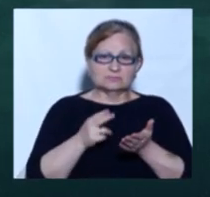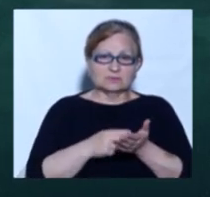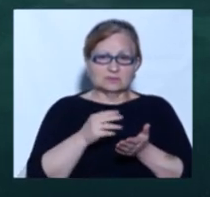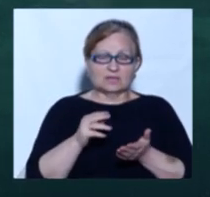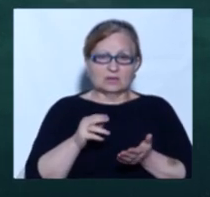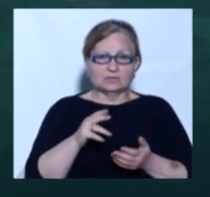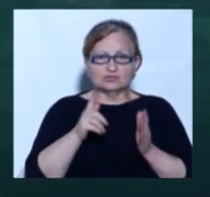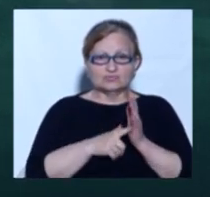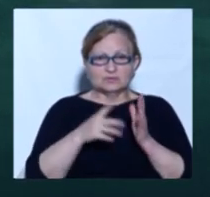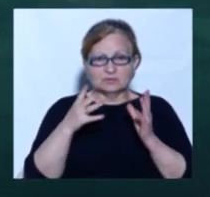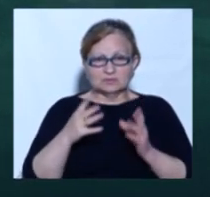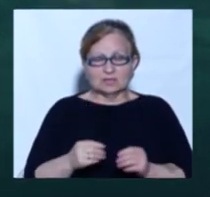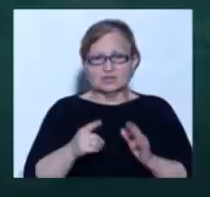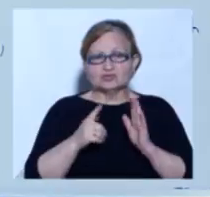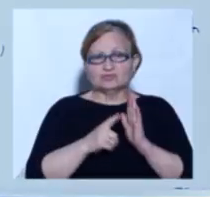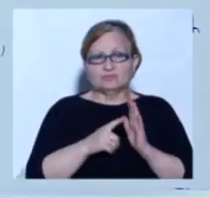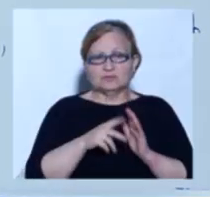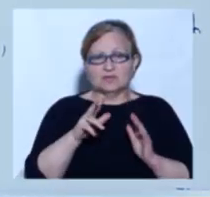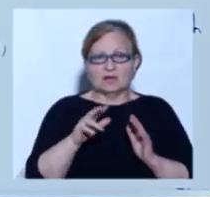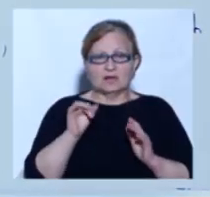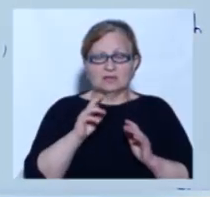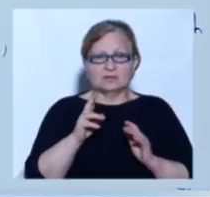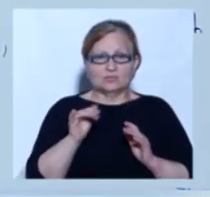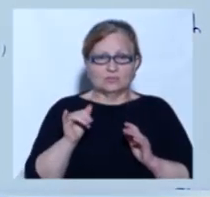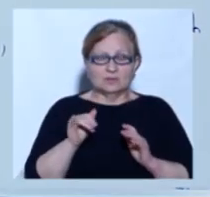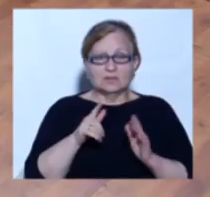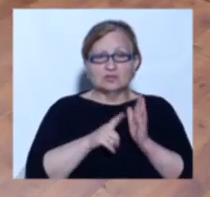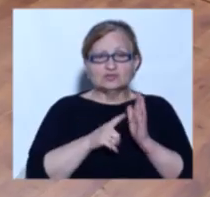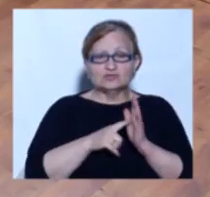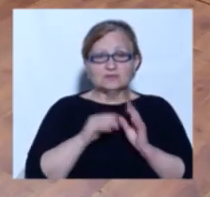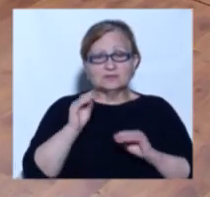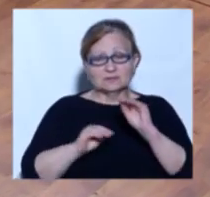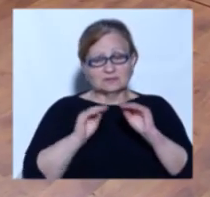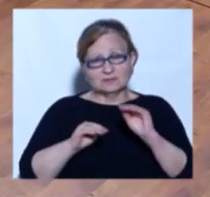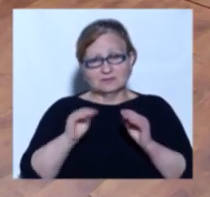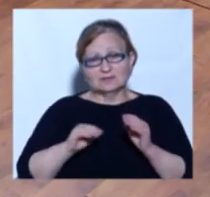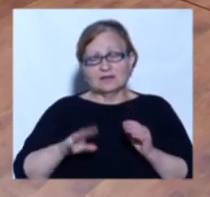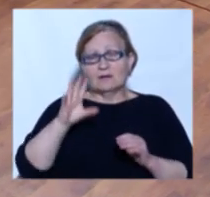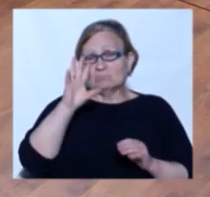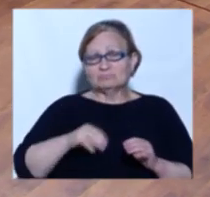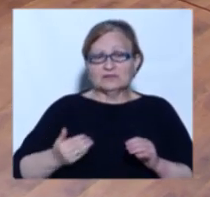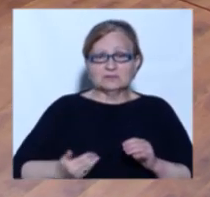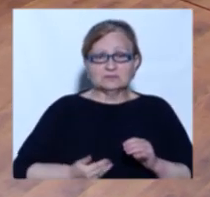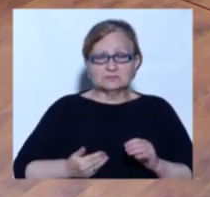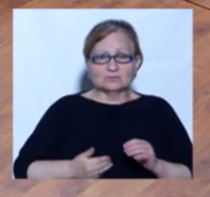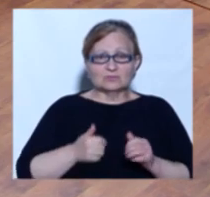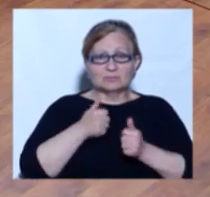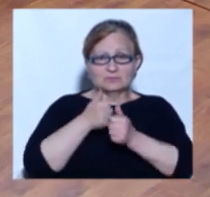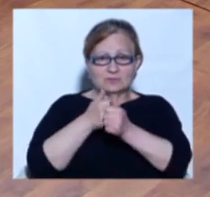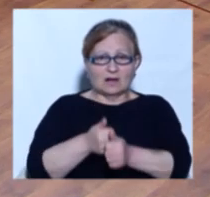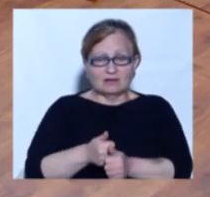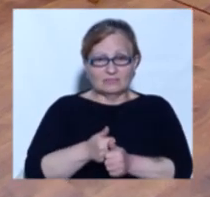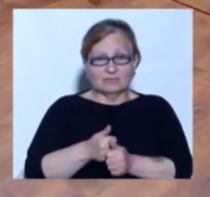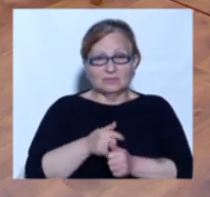დღე, 7 ჰაიკუ. ეს 7 დღის ჩანაწერი მთელი ცხოვრების განმავლობაში გაგყვება და